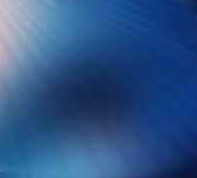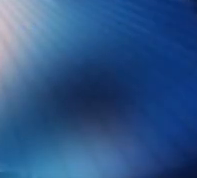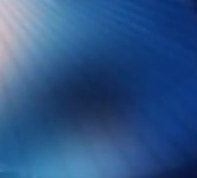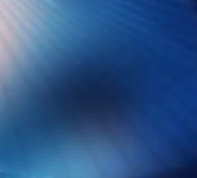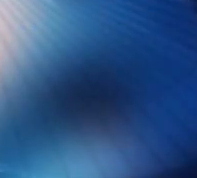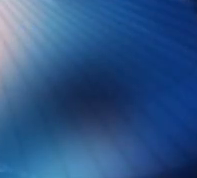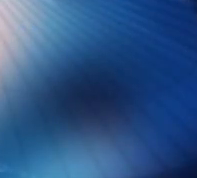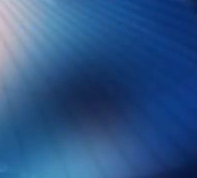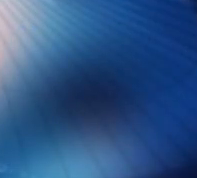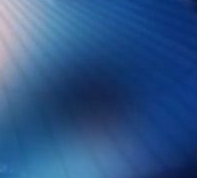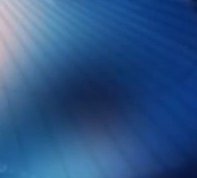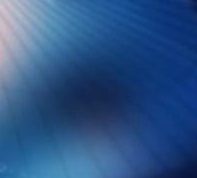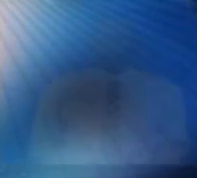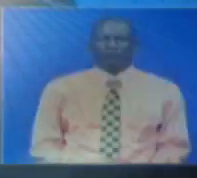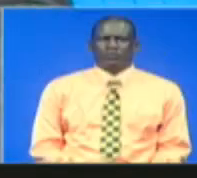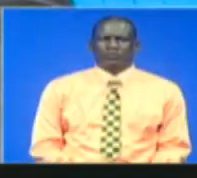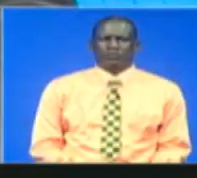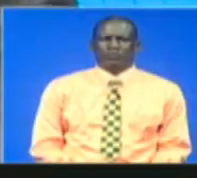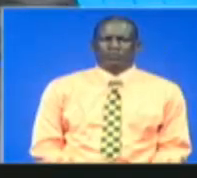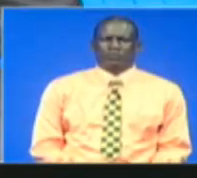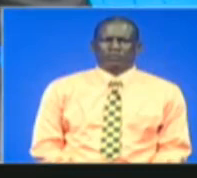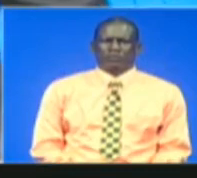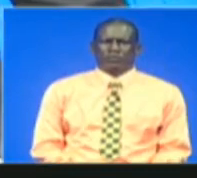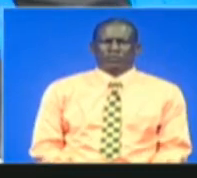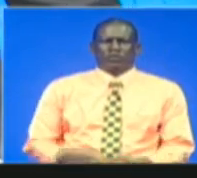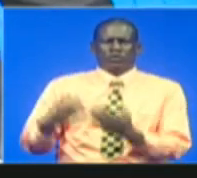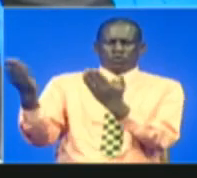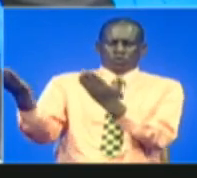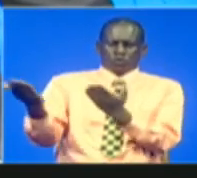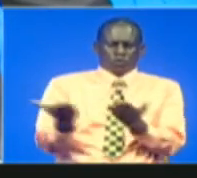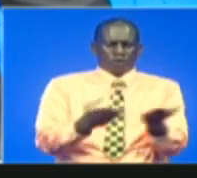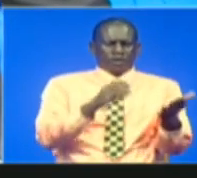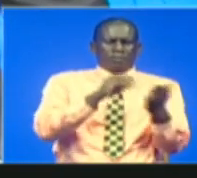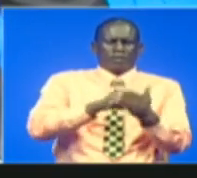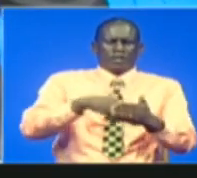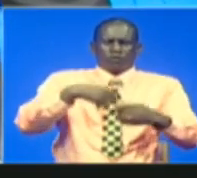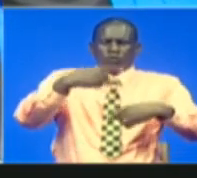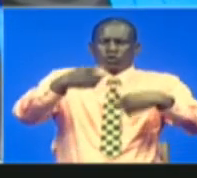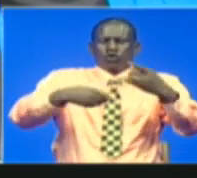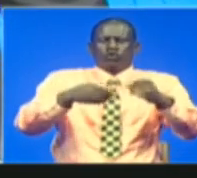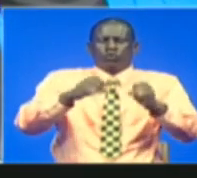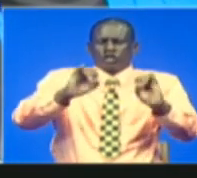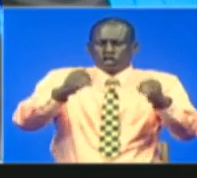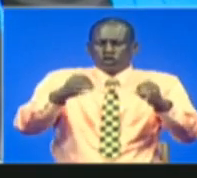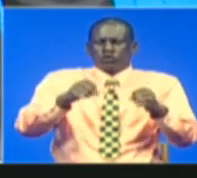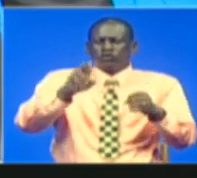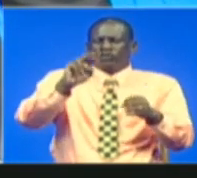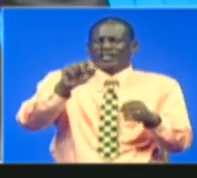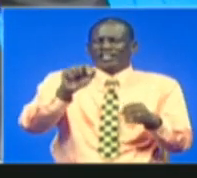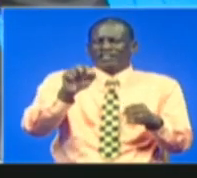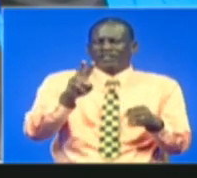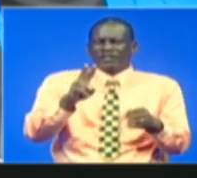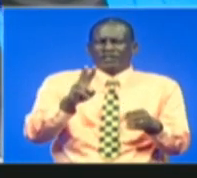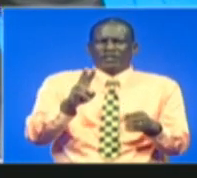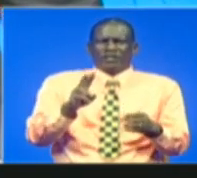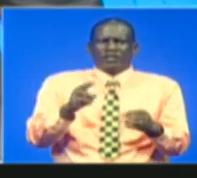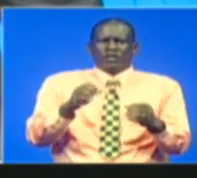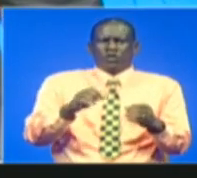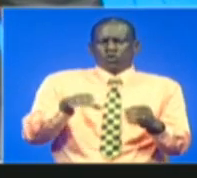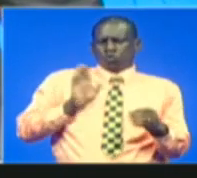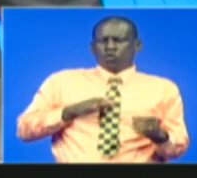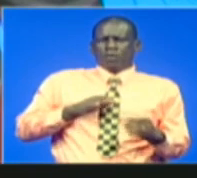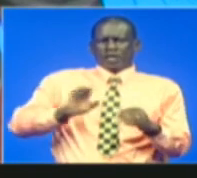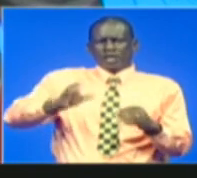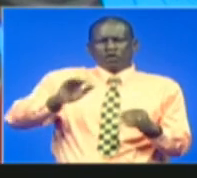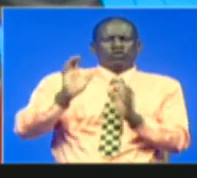na Jane Ngoiri. Naam, karibu tena, unazidi kutazama taarifa za kuaminika za NTV Jioni. Wanawake katika